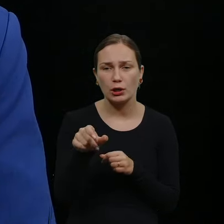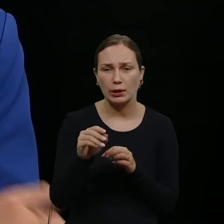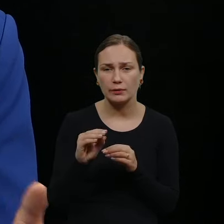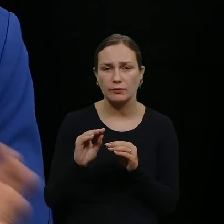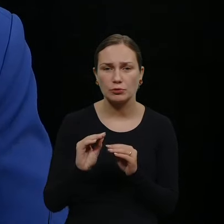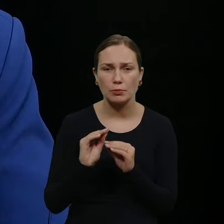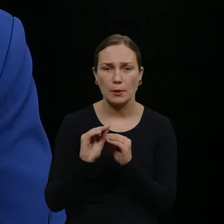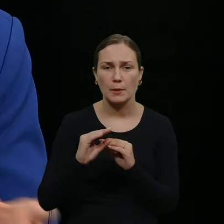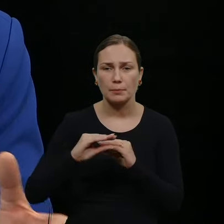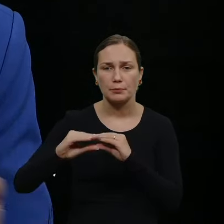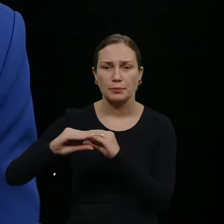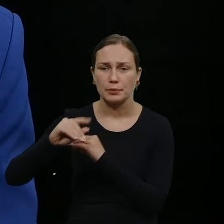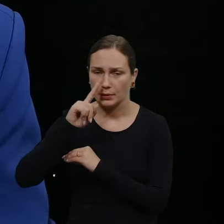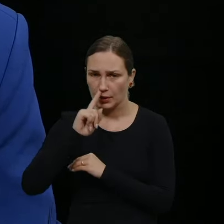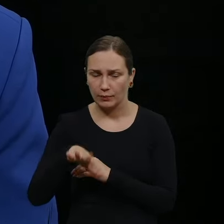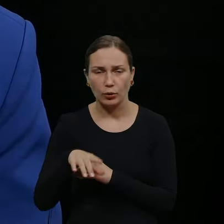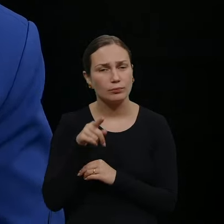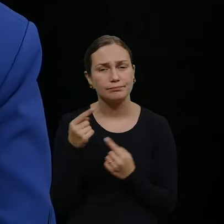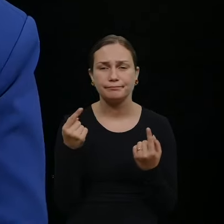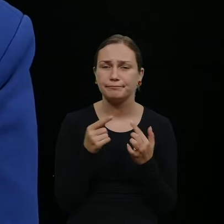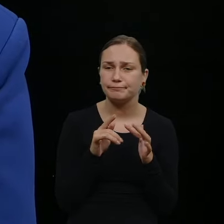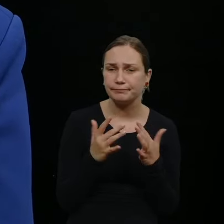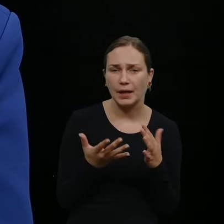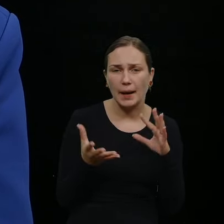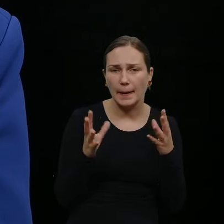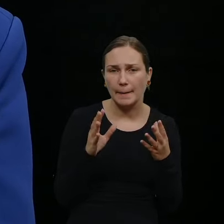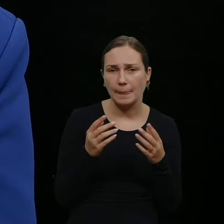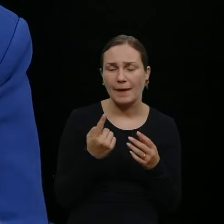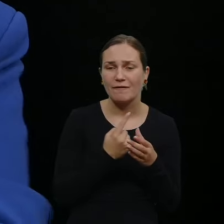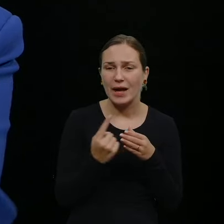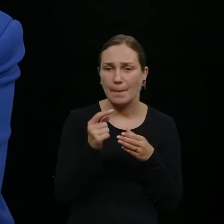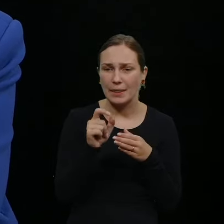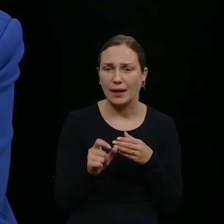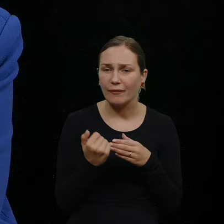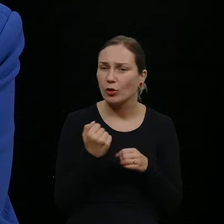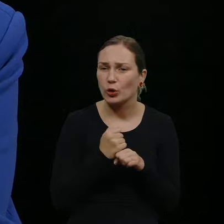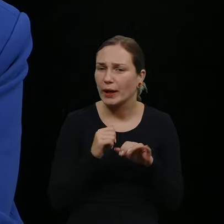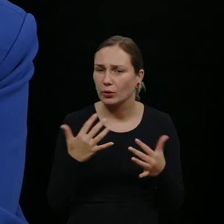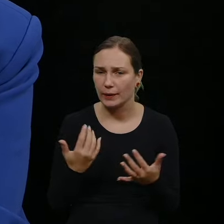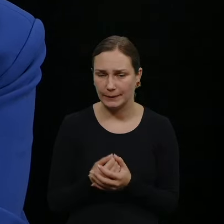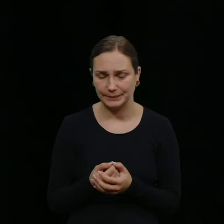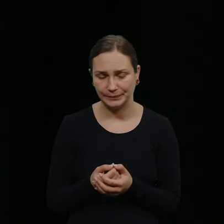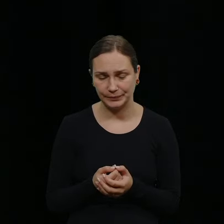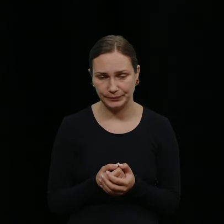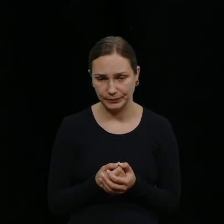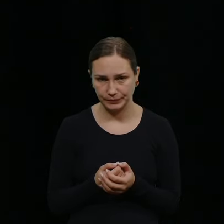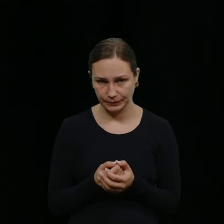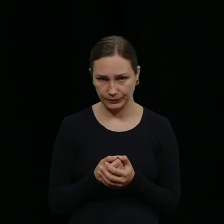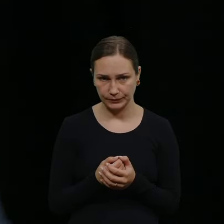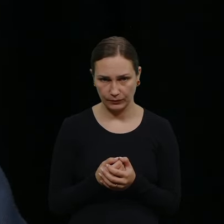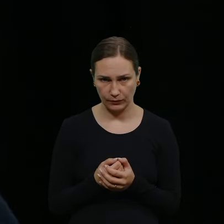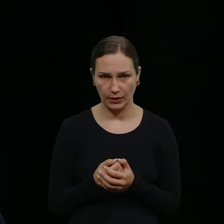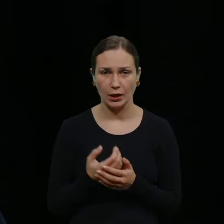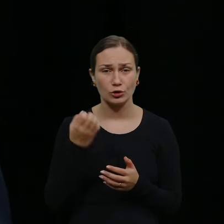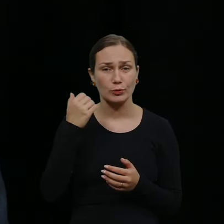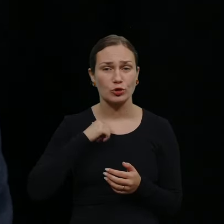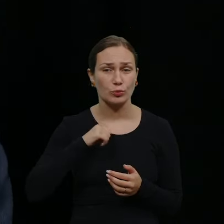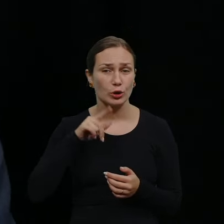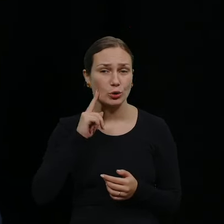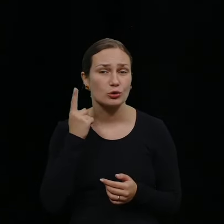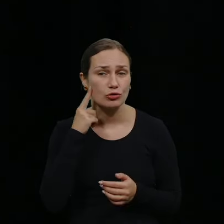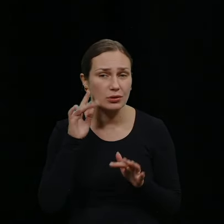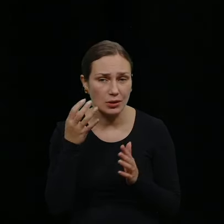pusę jūs linktumėte, kuriai pusei pritarti, kaip jūs įsivaizduojate? Aš suprantu, kaip ko žmonės nori